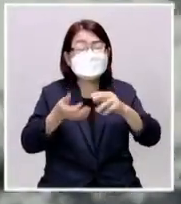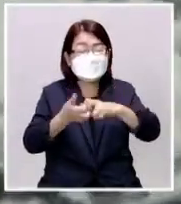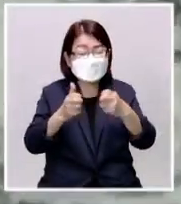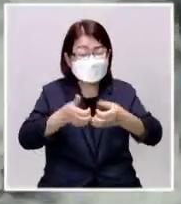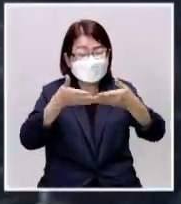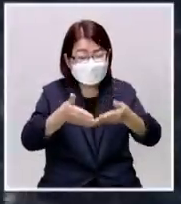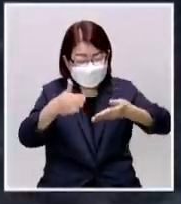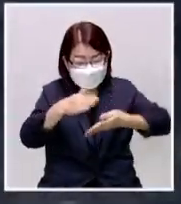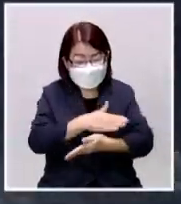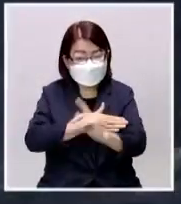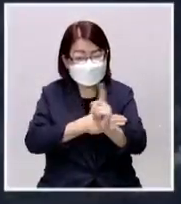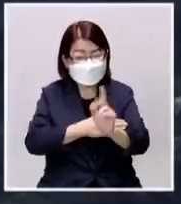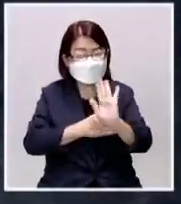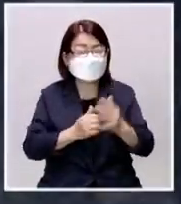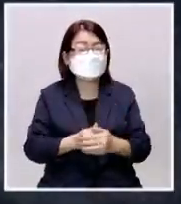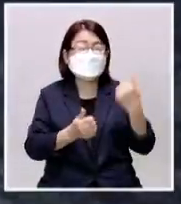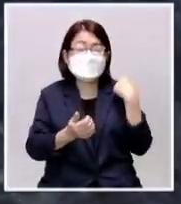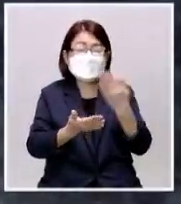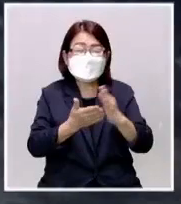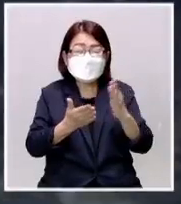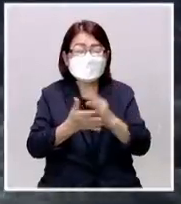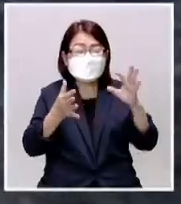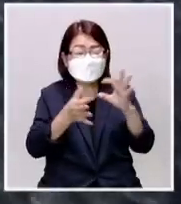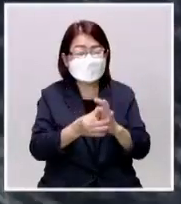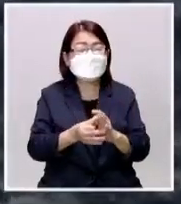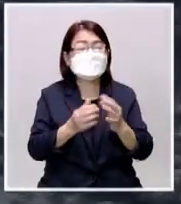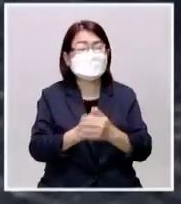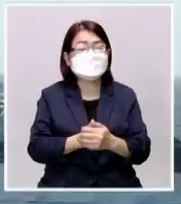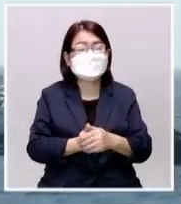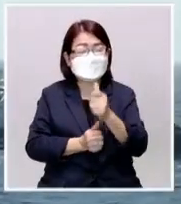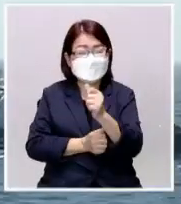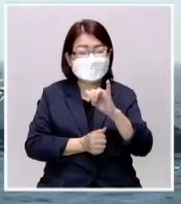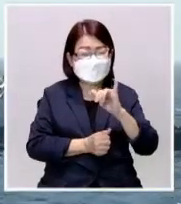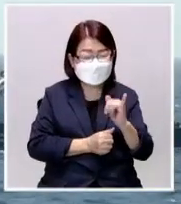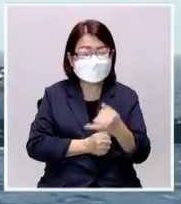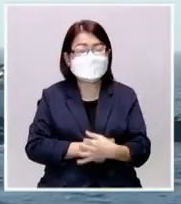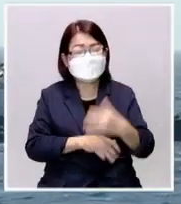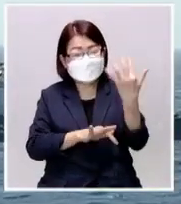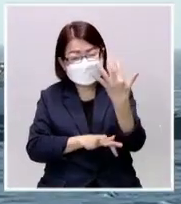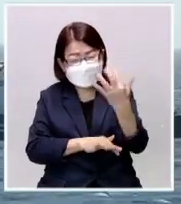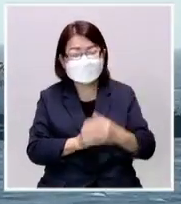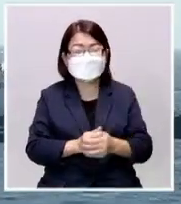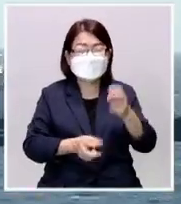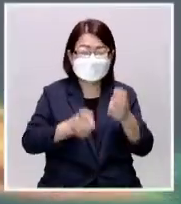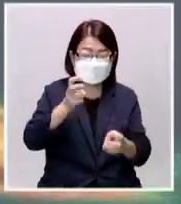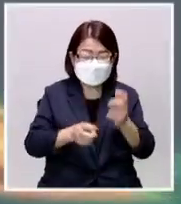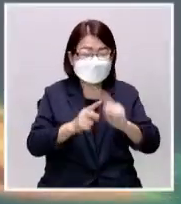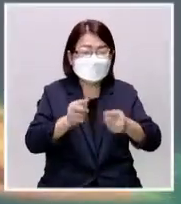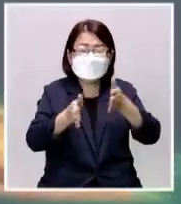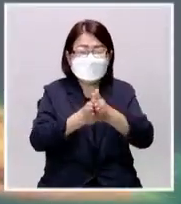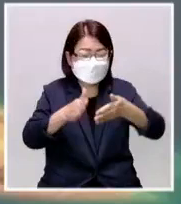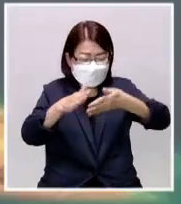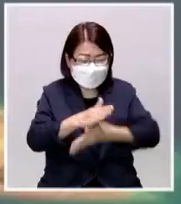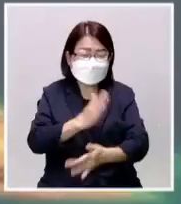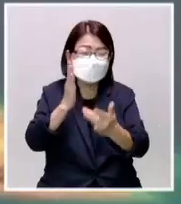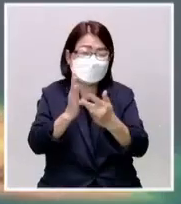ยัครอบคณการแ่งฟังสัยภาดความมนคงทางไเบอ์AI หรปัญาปฏิและเทคโนโยีใต้น้ำอื่นๆระหวาง